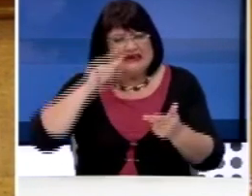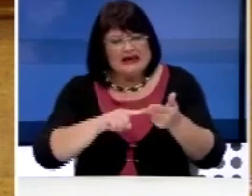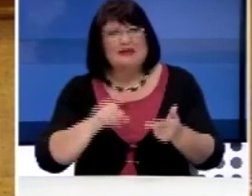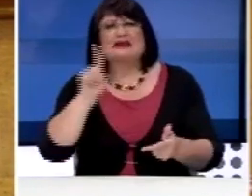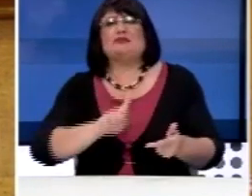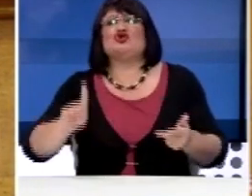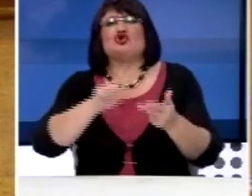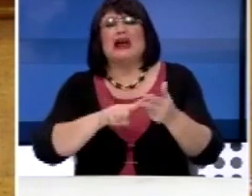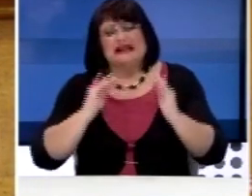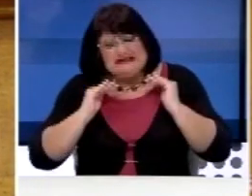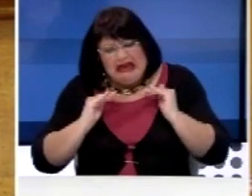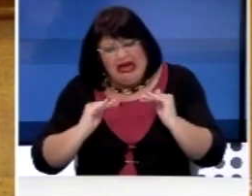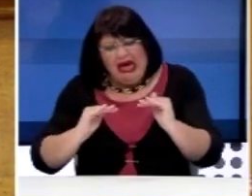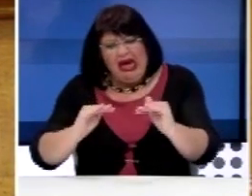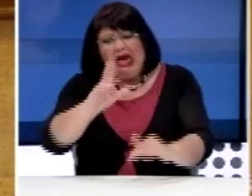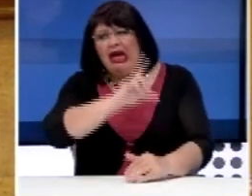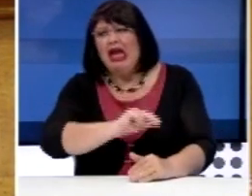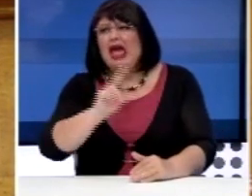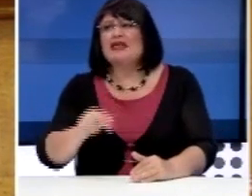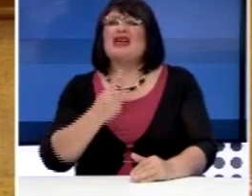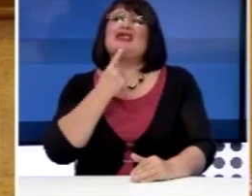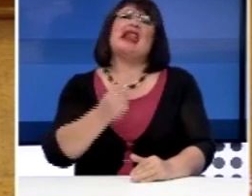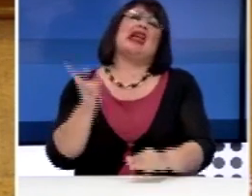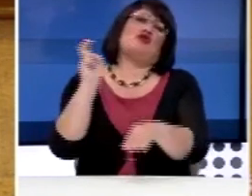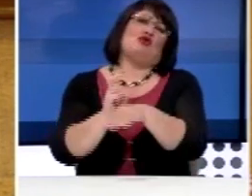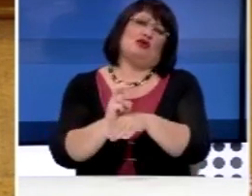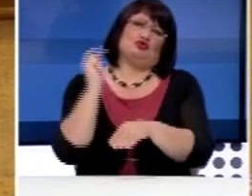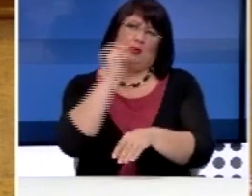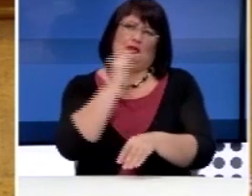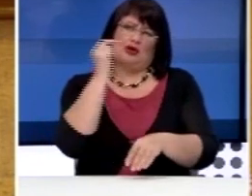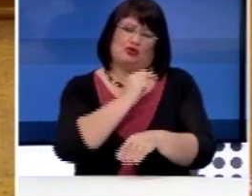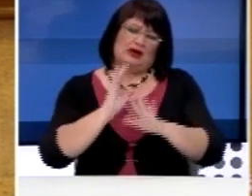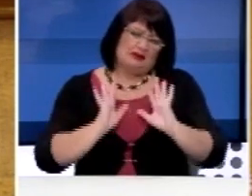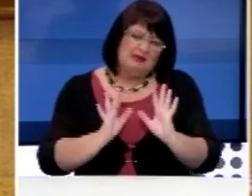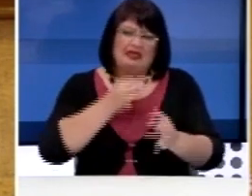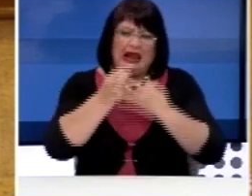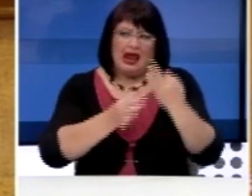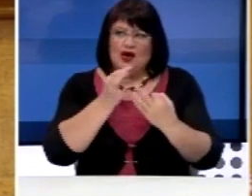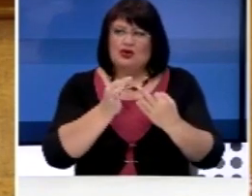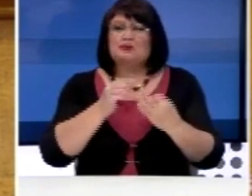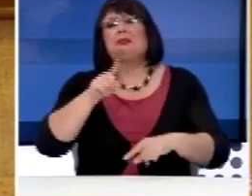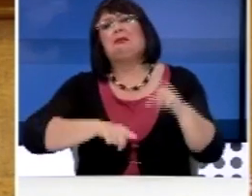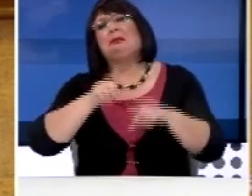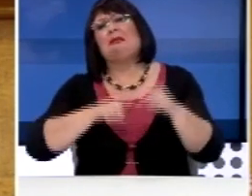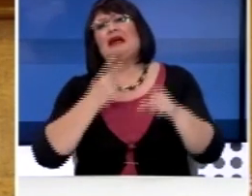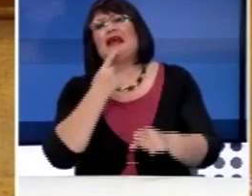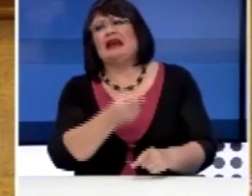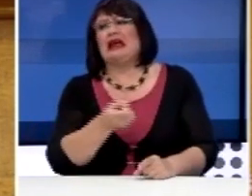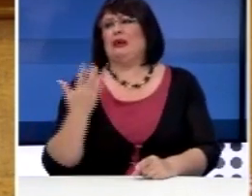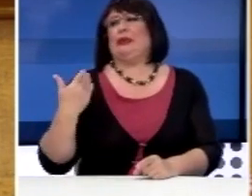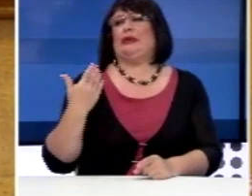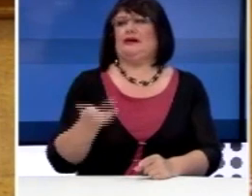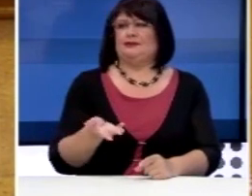τώρα Μητσοτάκης. Δεν τους αναφέρω όλους και τους υπόλοιπους, απλώς ήθελα να επικεντρωθώ στους